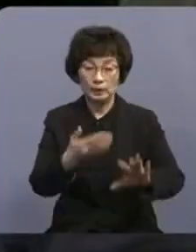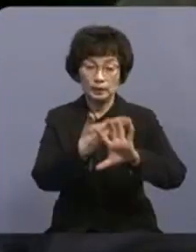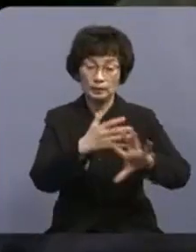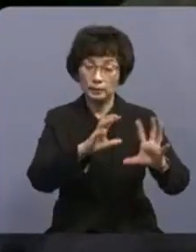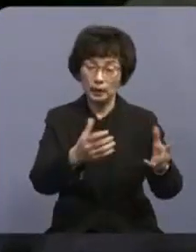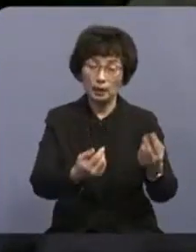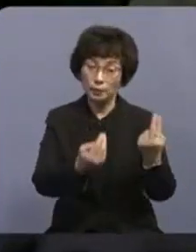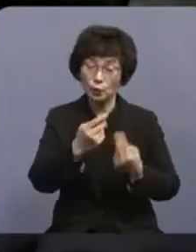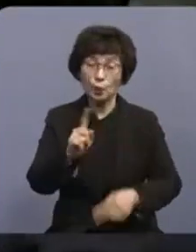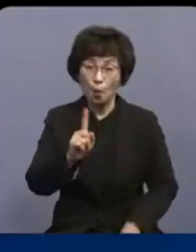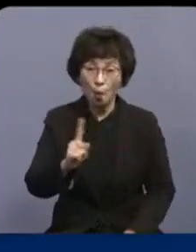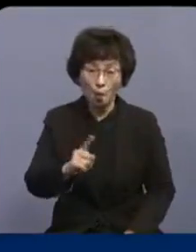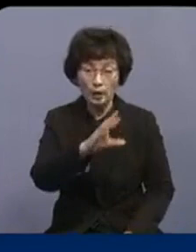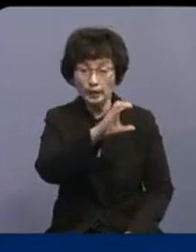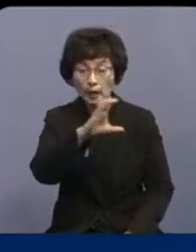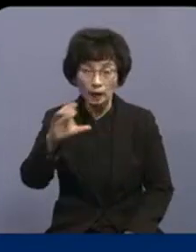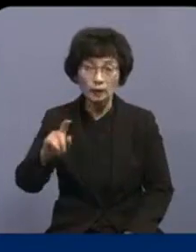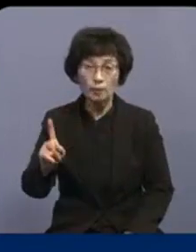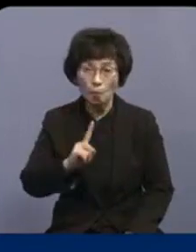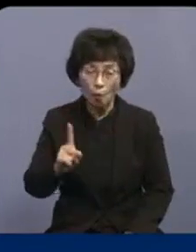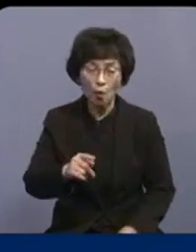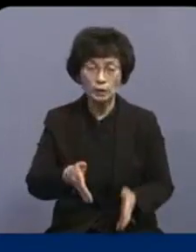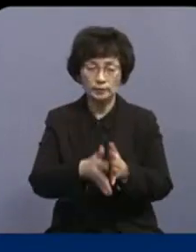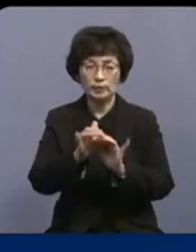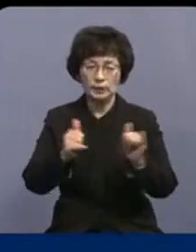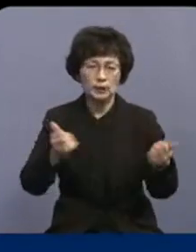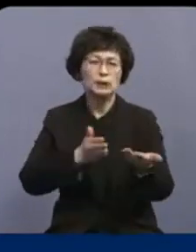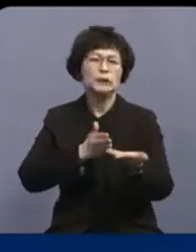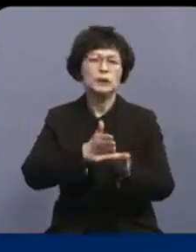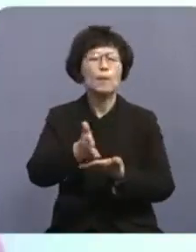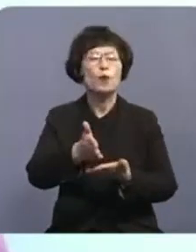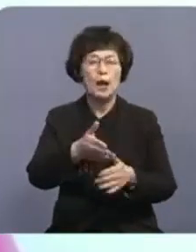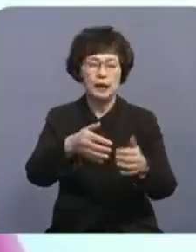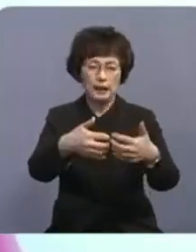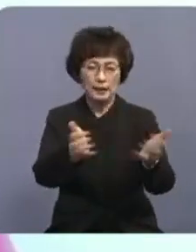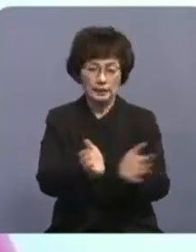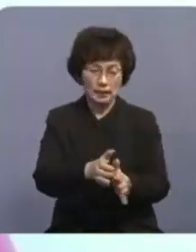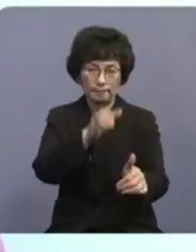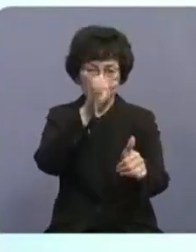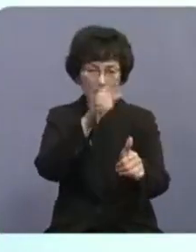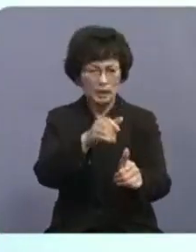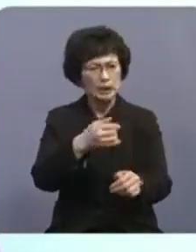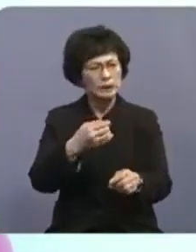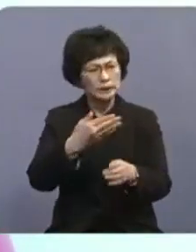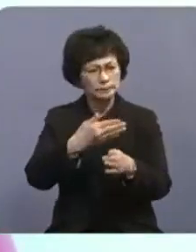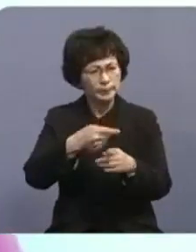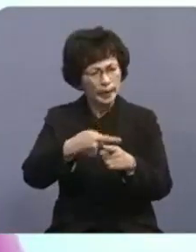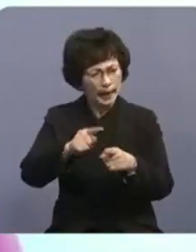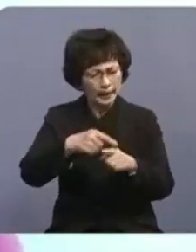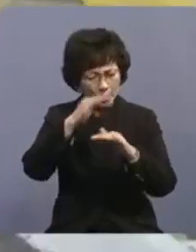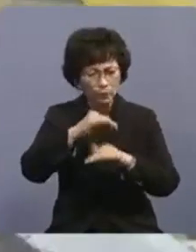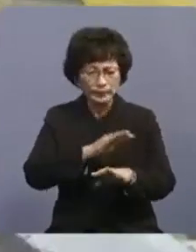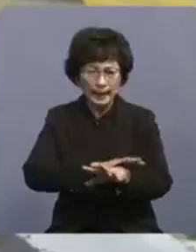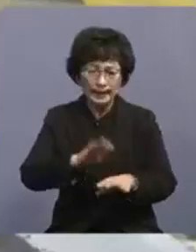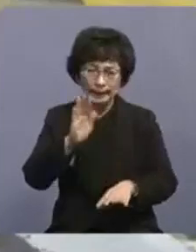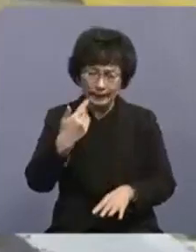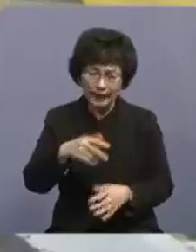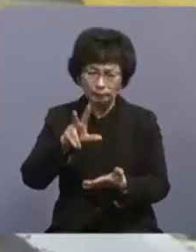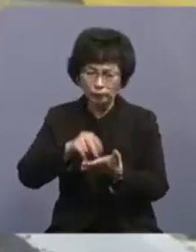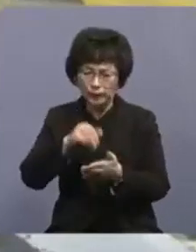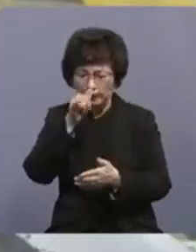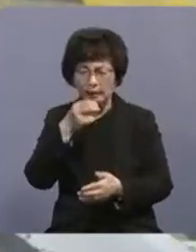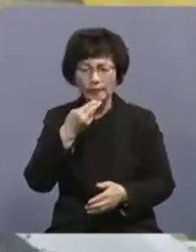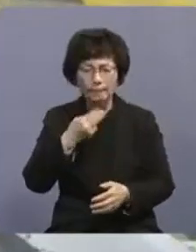다른 나라는 어떨까 캐나다의 경우 시민들이 전문가 단체에 평가서가 제대로 작성됐는지 문제점은